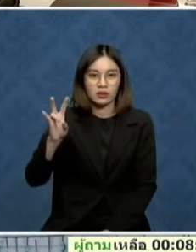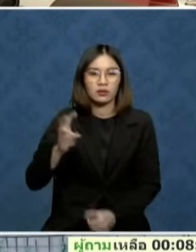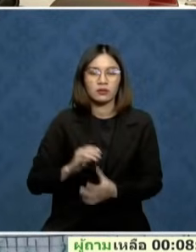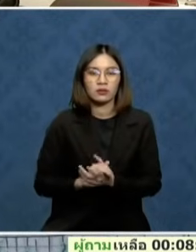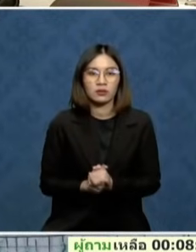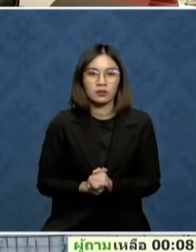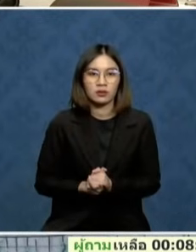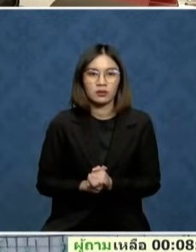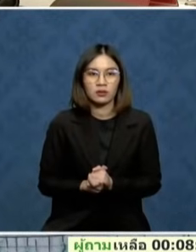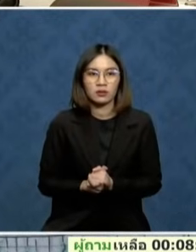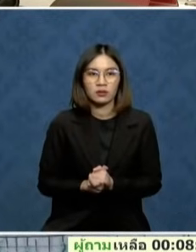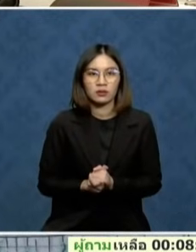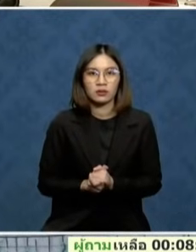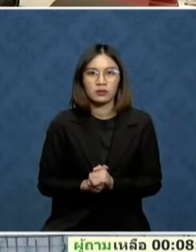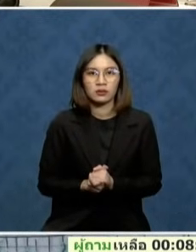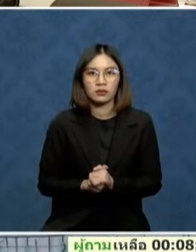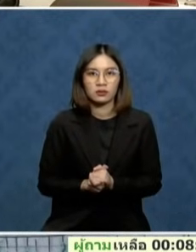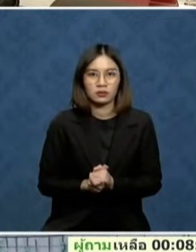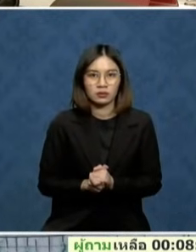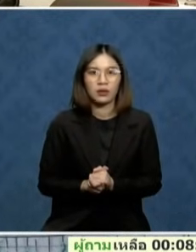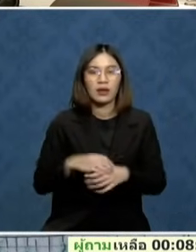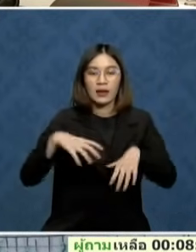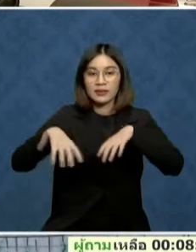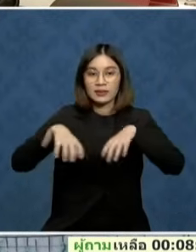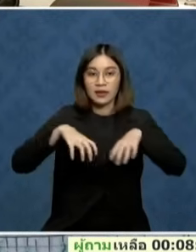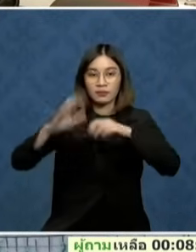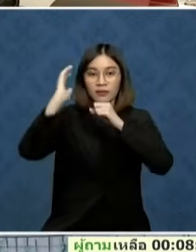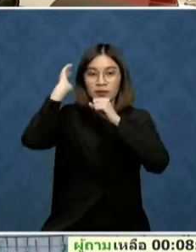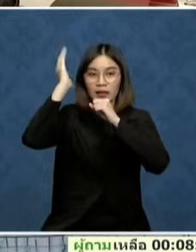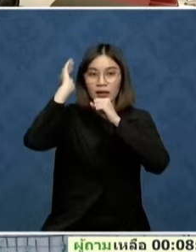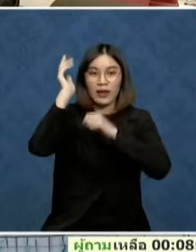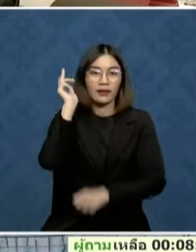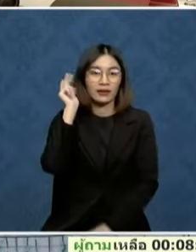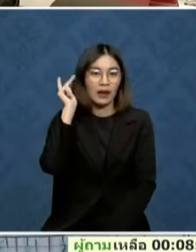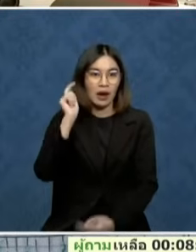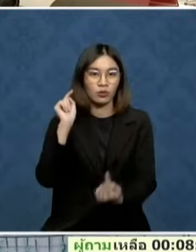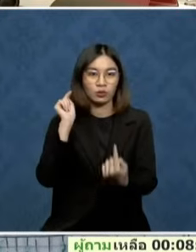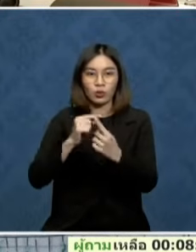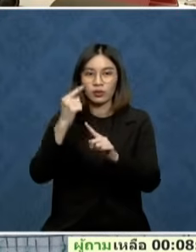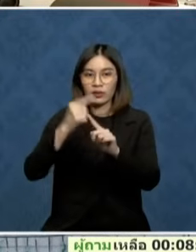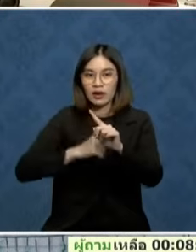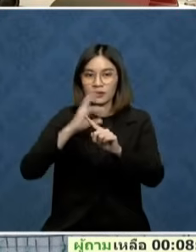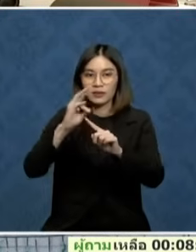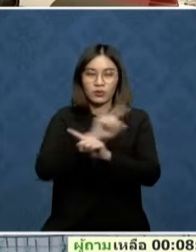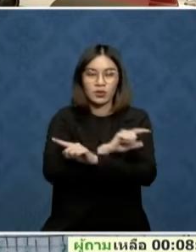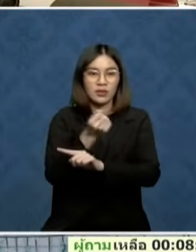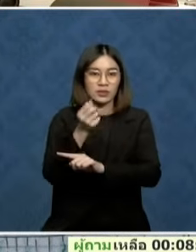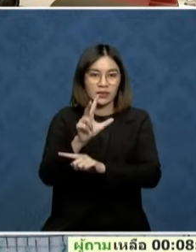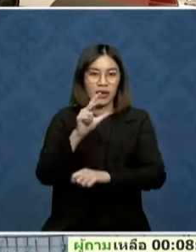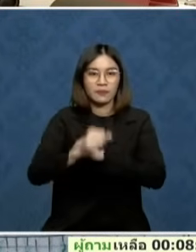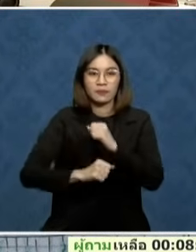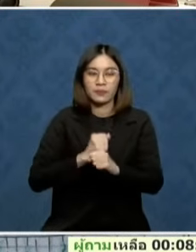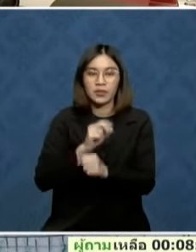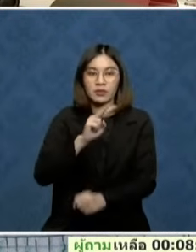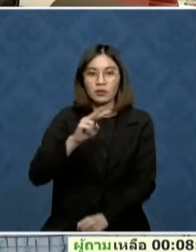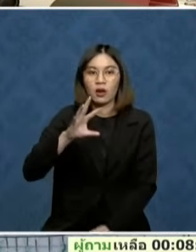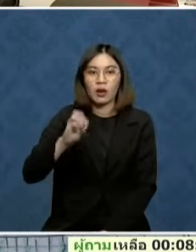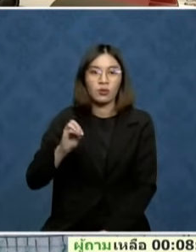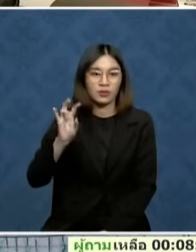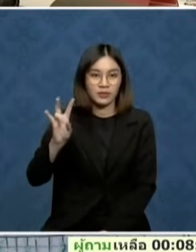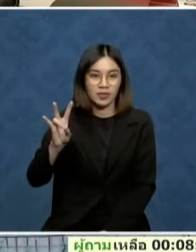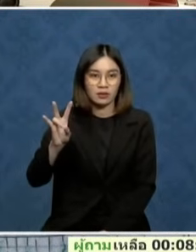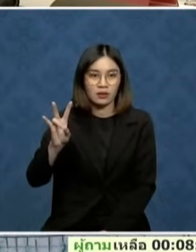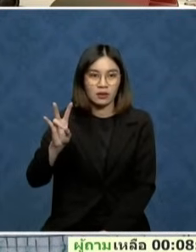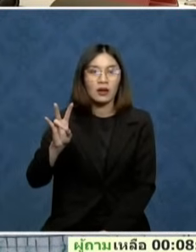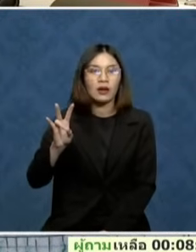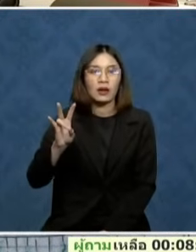2567รวมทั้งได้จัดการแถลงข่าวเรื่องนี้เมื่อวันที่13กรกฎาคมพุทธศักราช